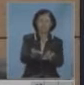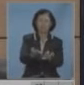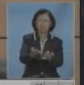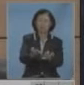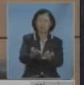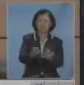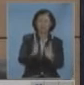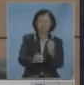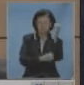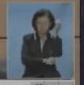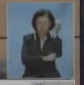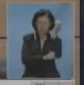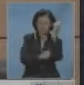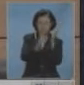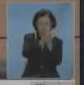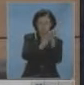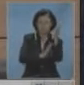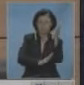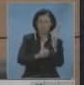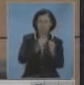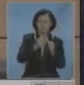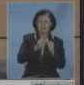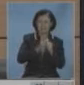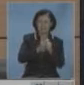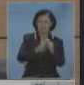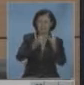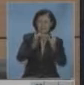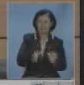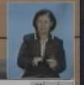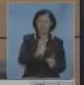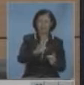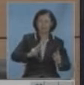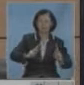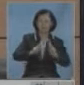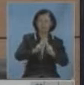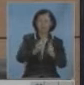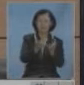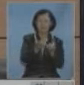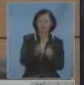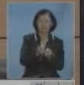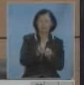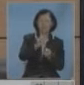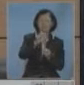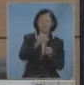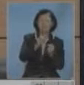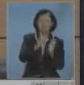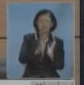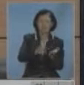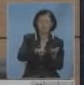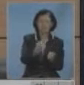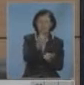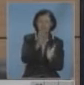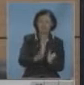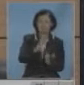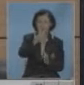นผู้ยากจนทั้งประเทศซึ่งตามระเบียบของกระทรวงนั้นจะได้ศพละ 2,000 บาทแต่ปั